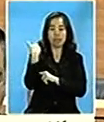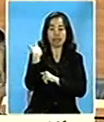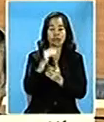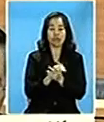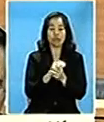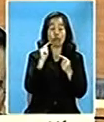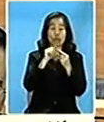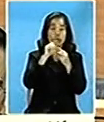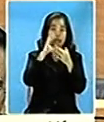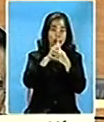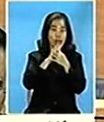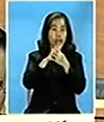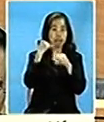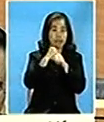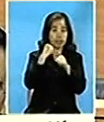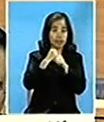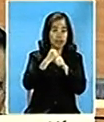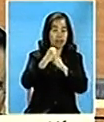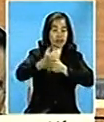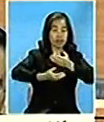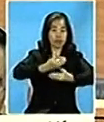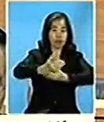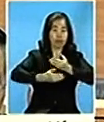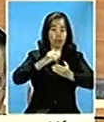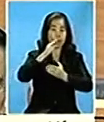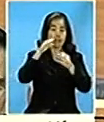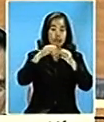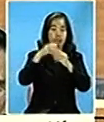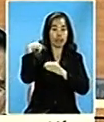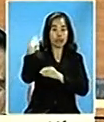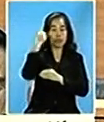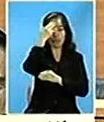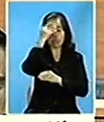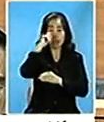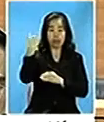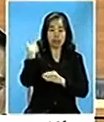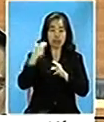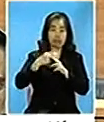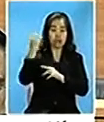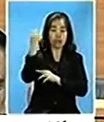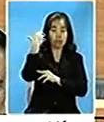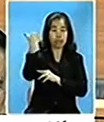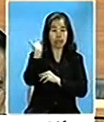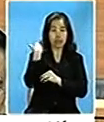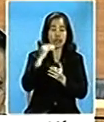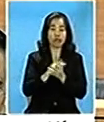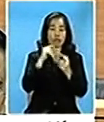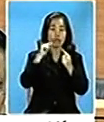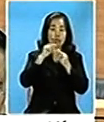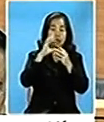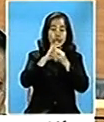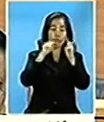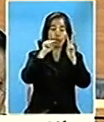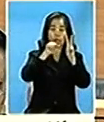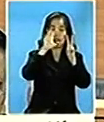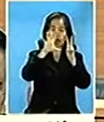เรียกว่าบาร์เก้นเกี่ยวกับทางการค้าของเราเพราะตอนนี้เราอยู่ที่เทียร์2ครึ่ง 2.5 นะฮะคือชั้น 2.5 นั้น